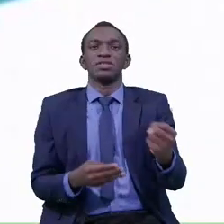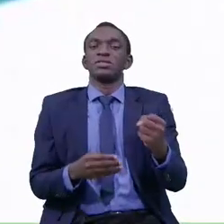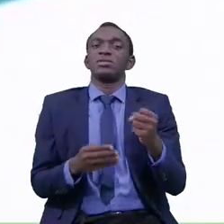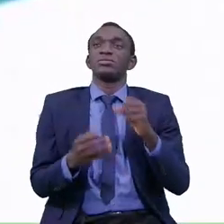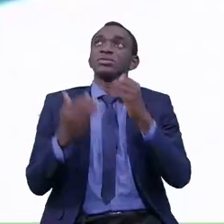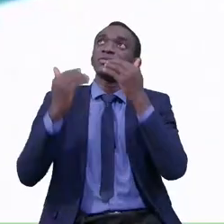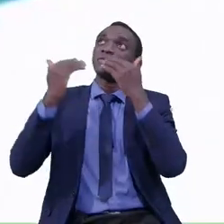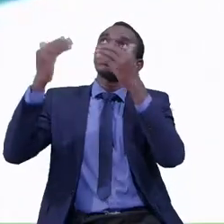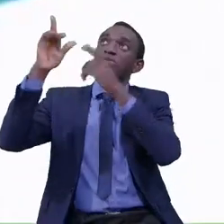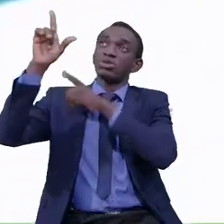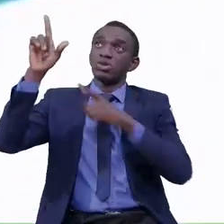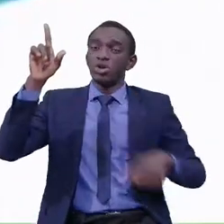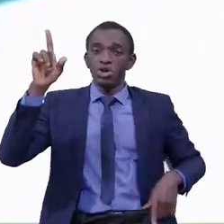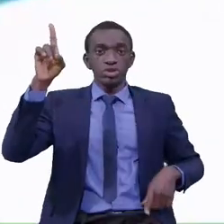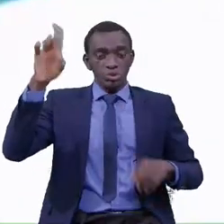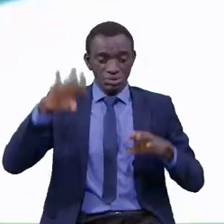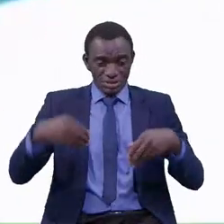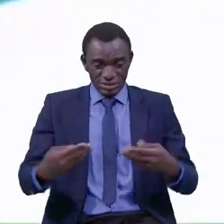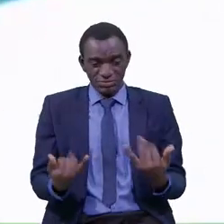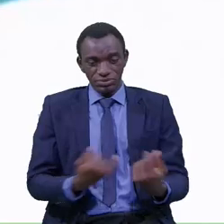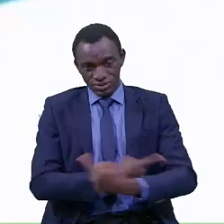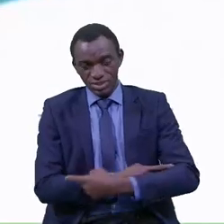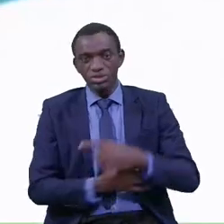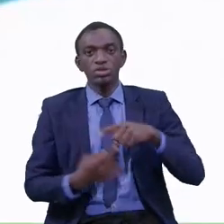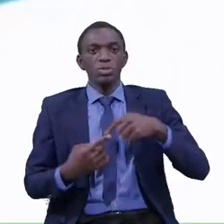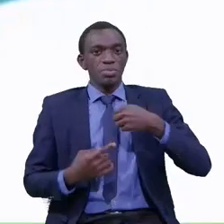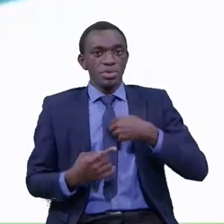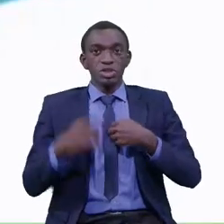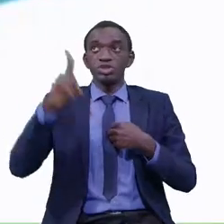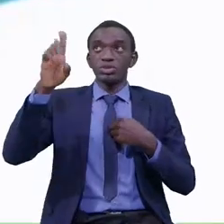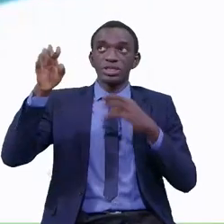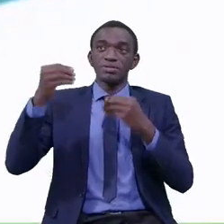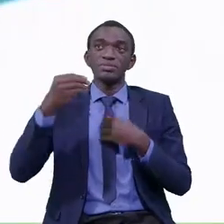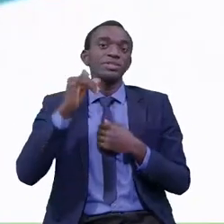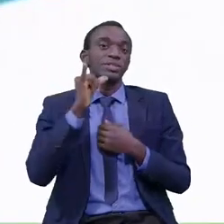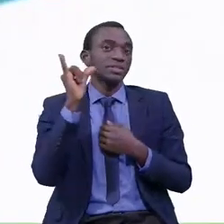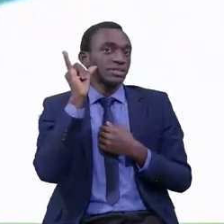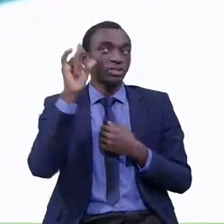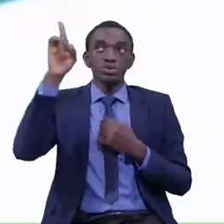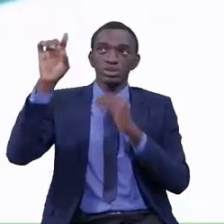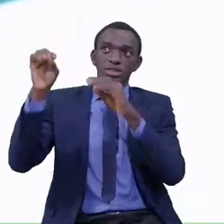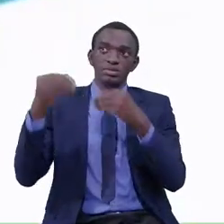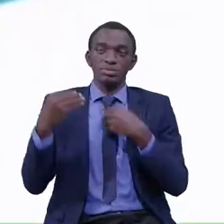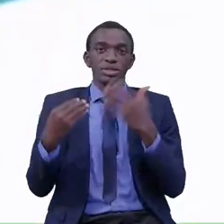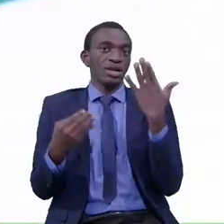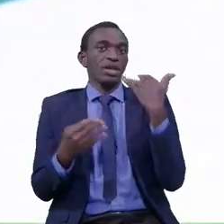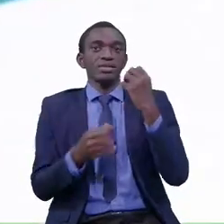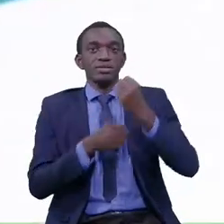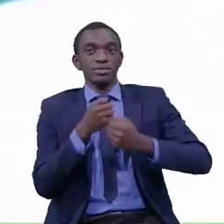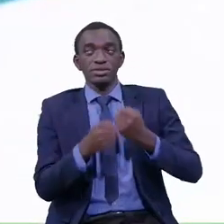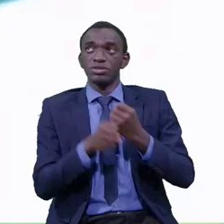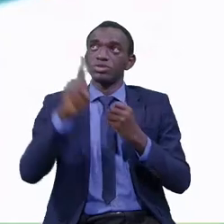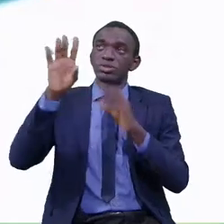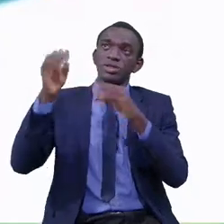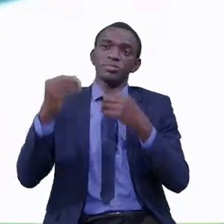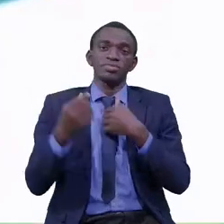tu m'as tellement donné aujourd'hui. Tu m'as donné hier, tu m'as donné l'année dernière, tu m'as donné